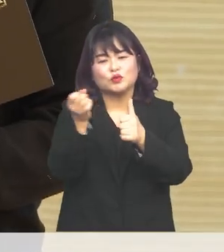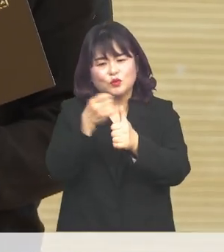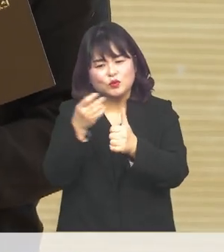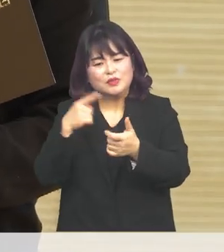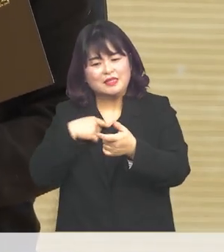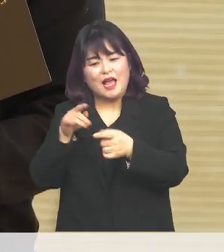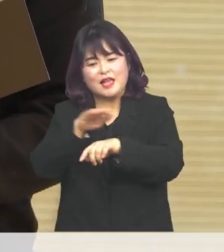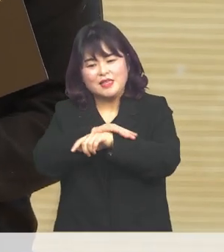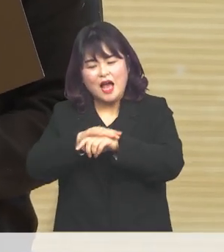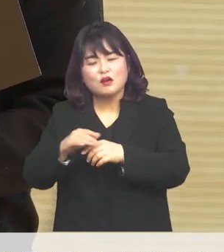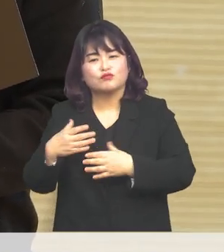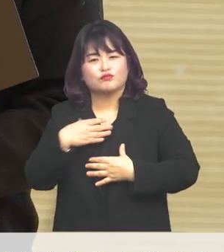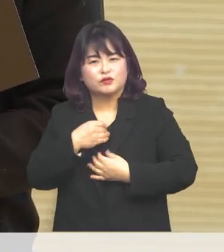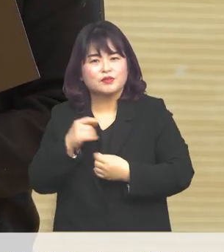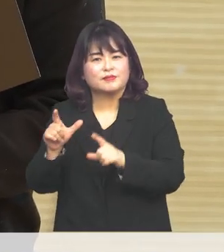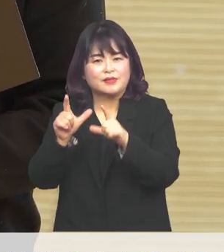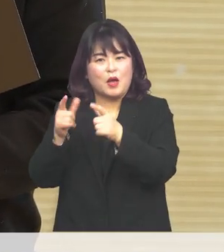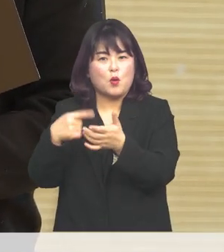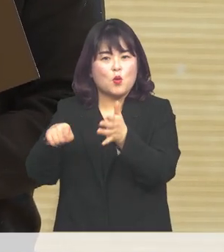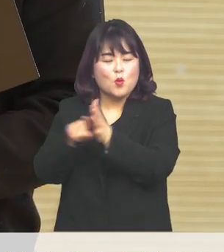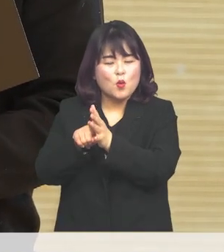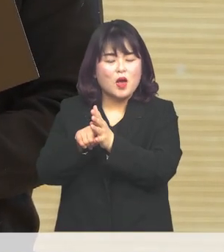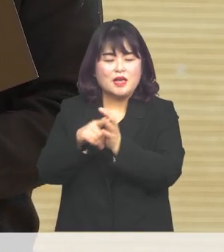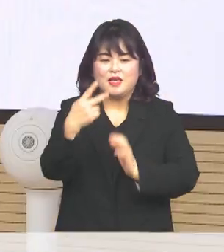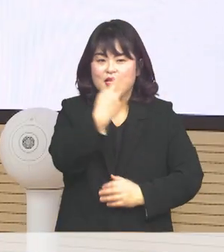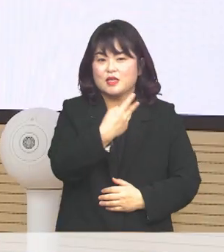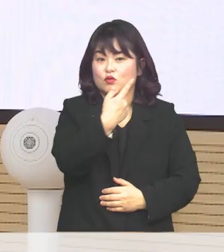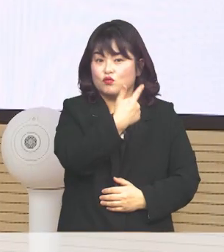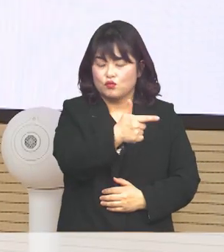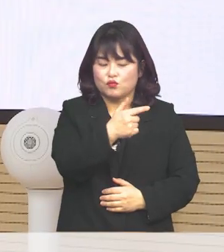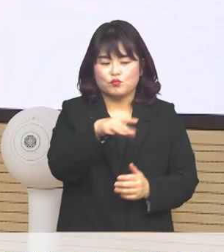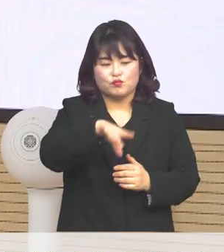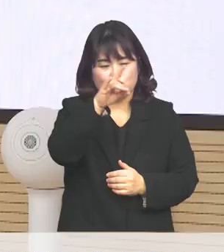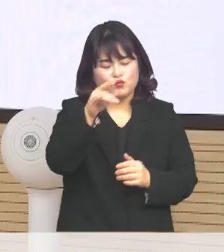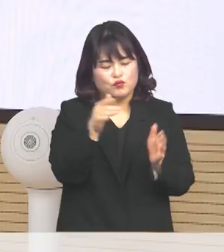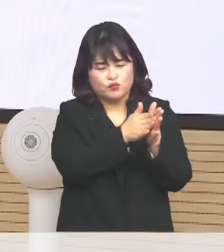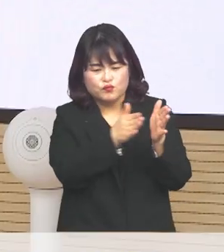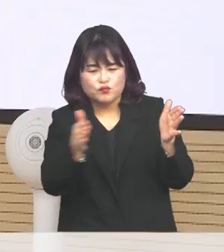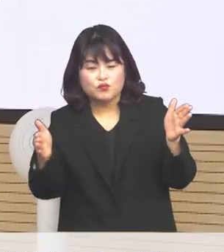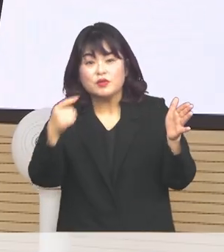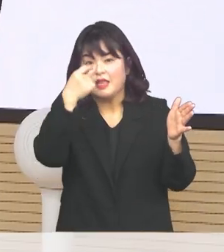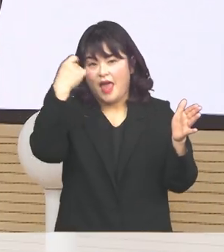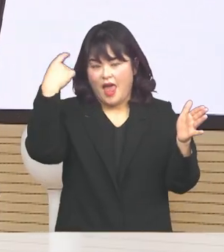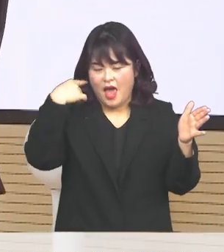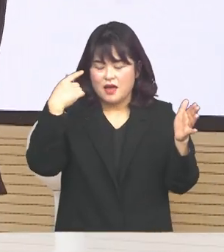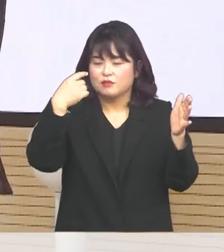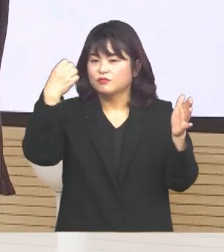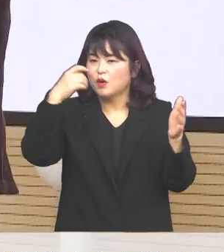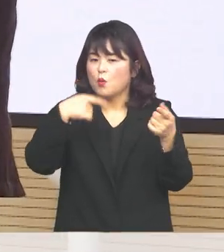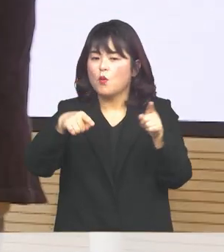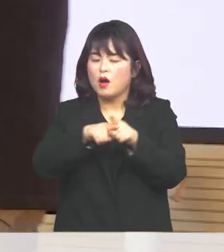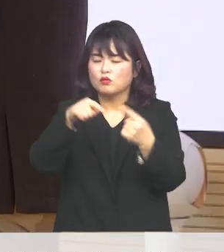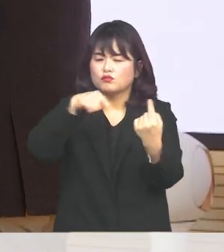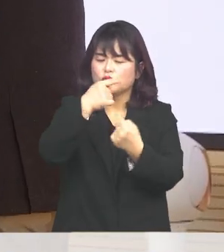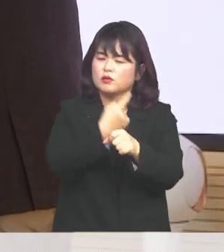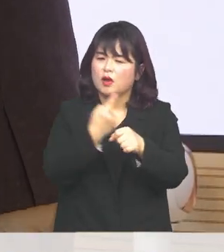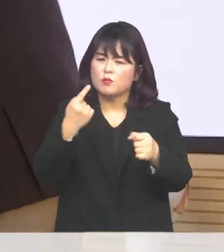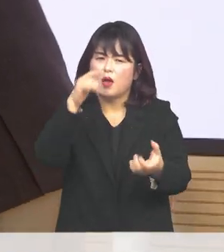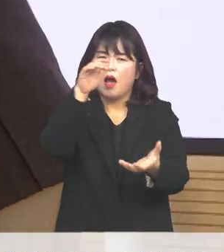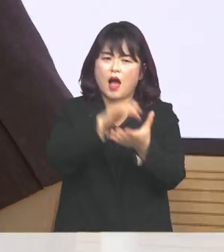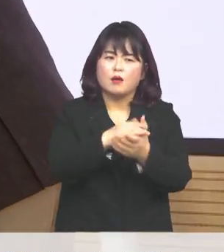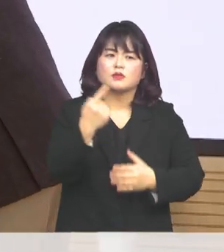희망자의 안정적 정착을 돕기 위해 2006년부터 용인 그린대학과 대학원을 운영해 지난해까지